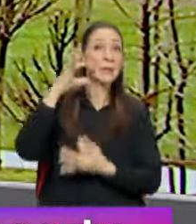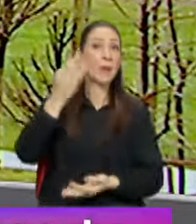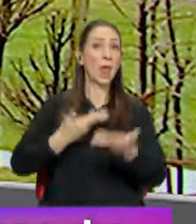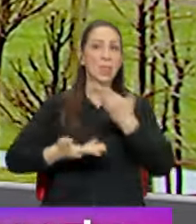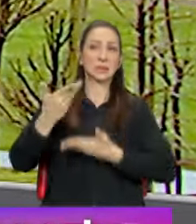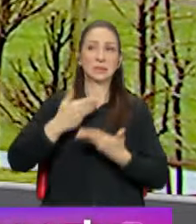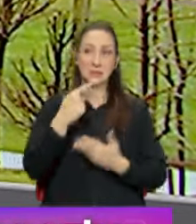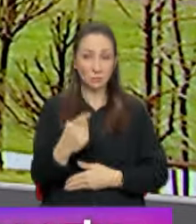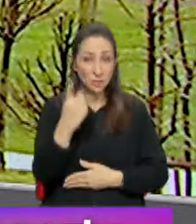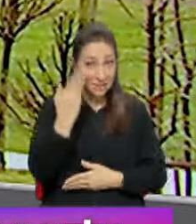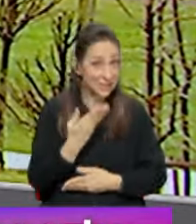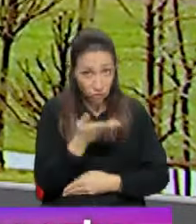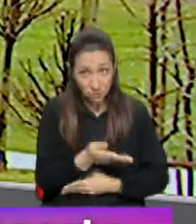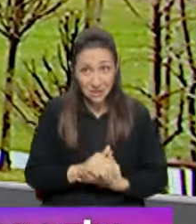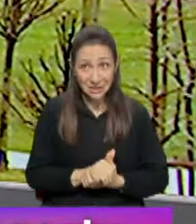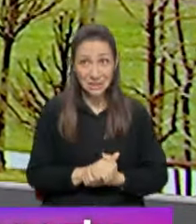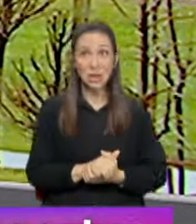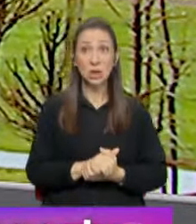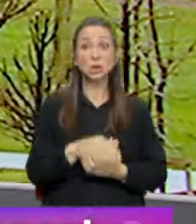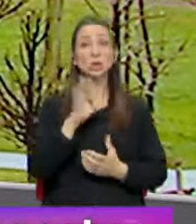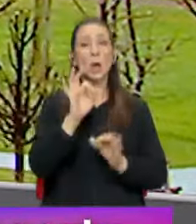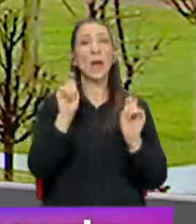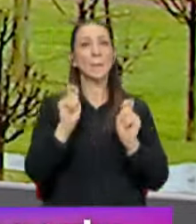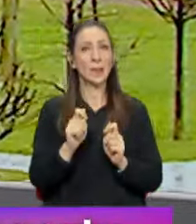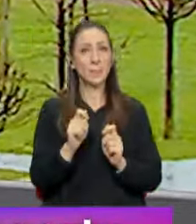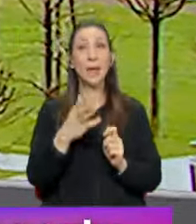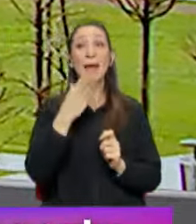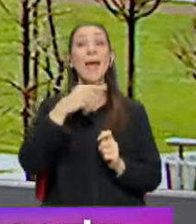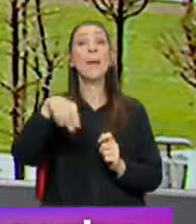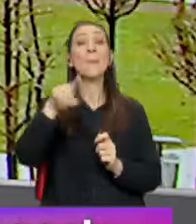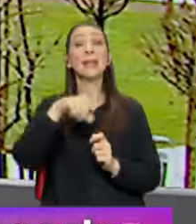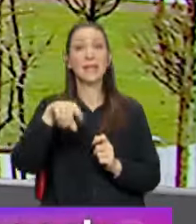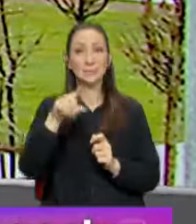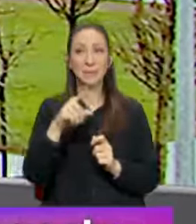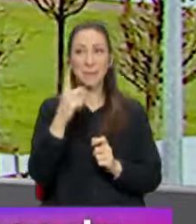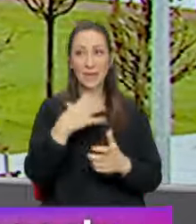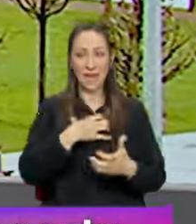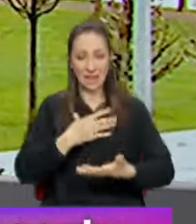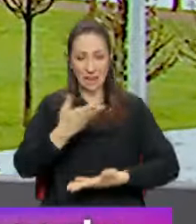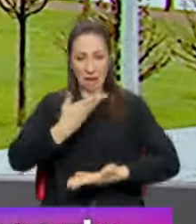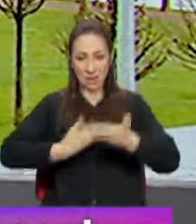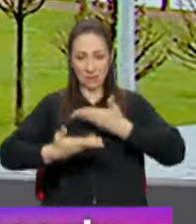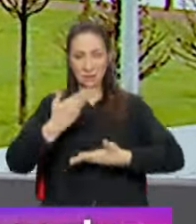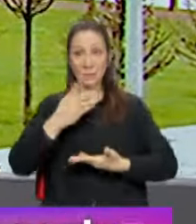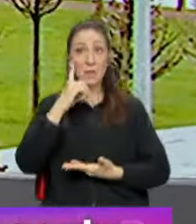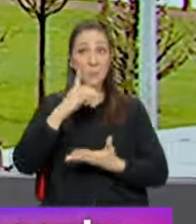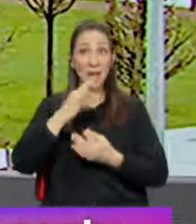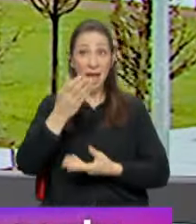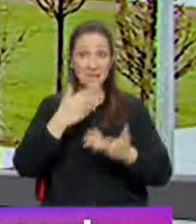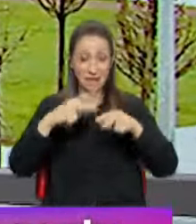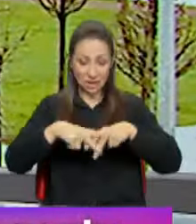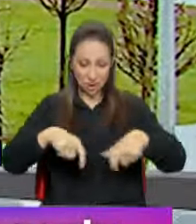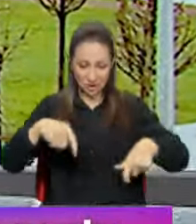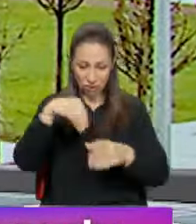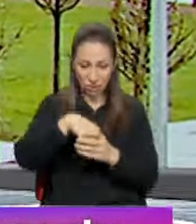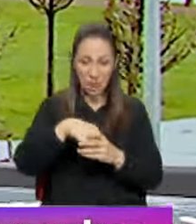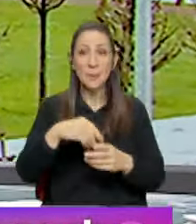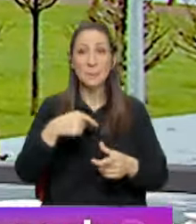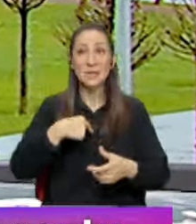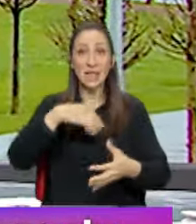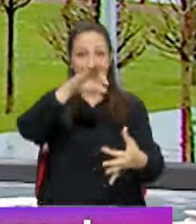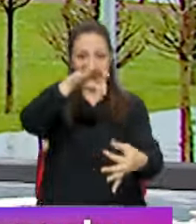demiş izleyicimiz. Şöyle yapalım, emeklilerimiz bir kendisine anlatsın, biri bana anlatsın başlığı altında